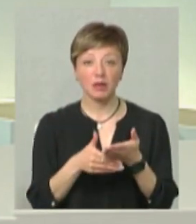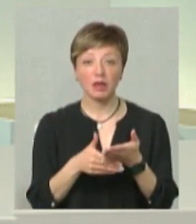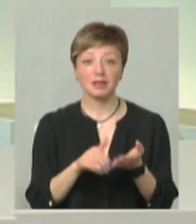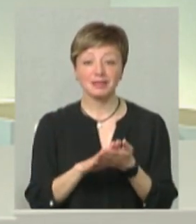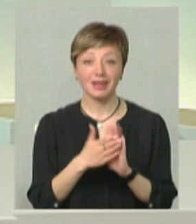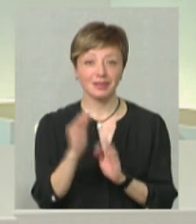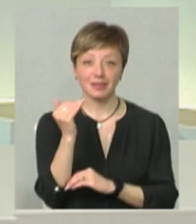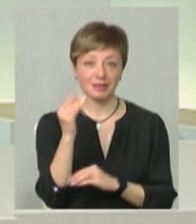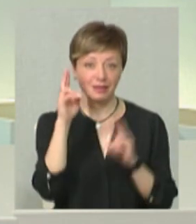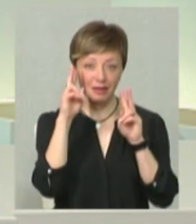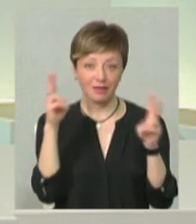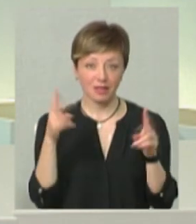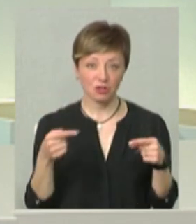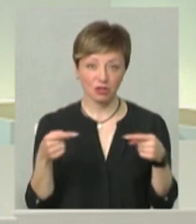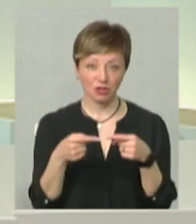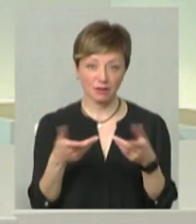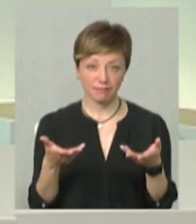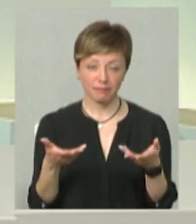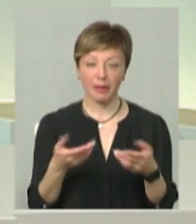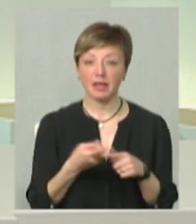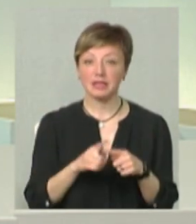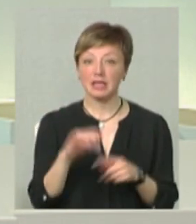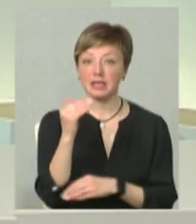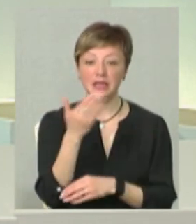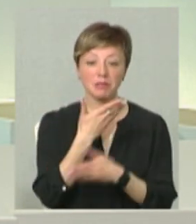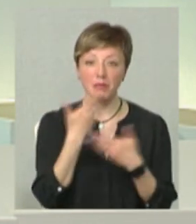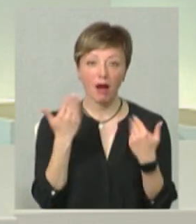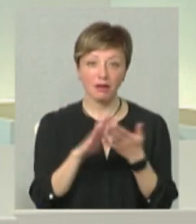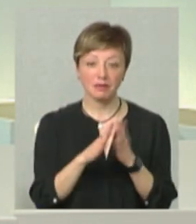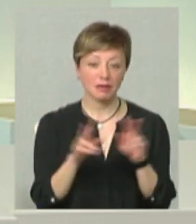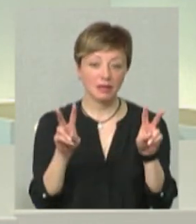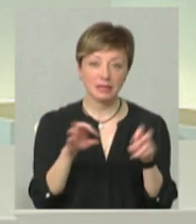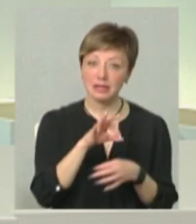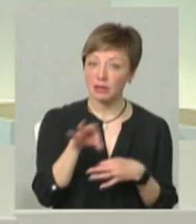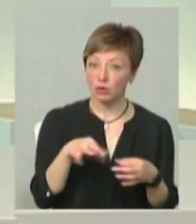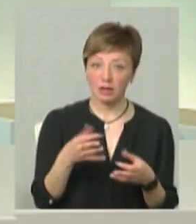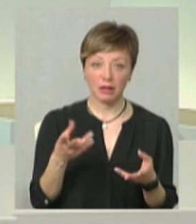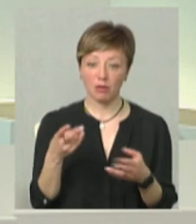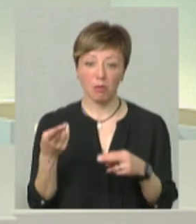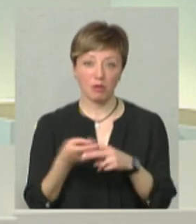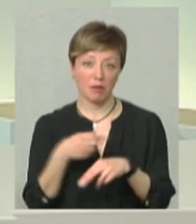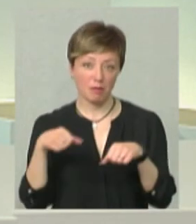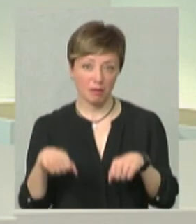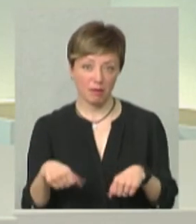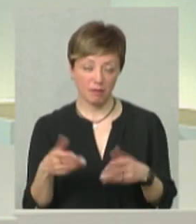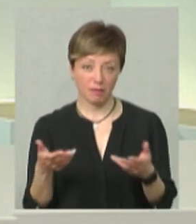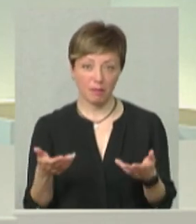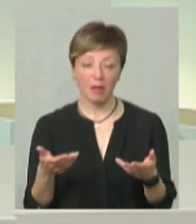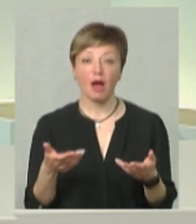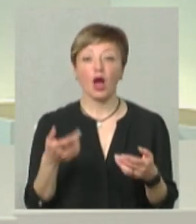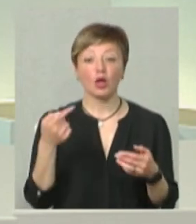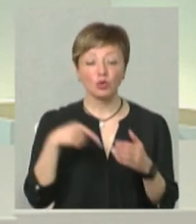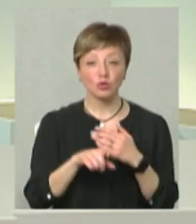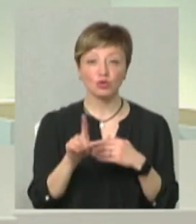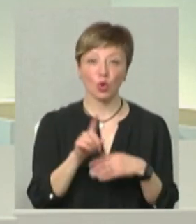статус дитини не визначений. Так. Це дитина не має статусу ні дитини-сироти, ні дитини позбавлено батьківського піклування. Тому